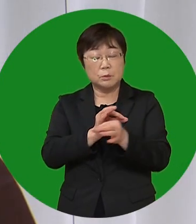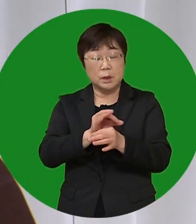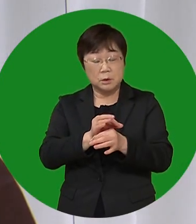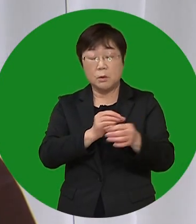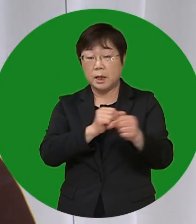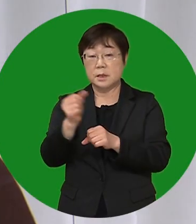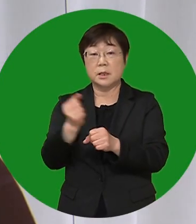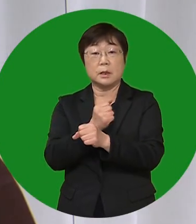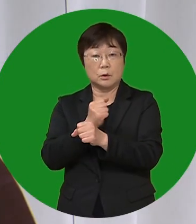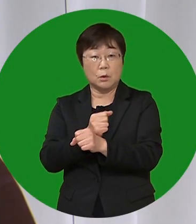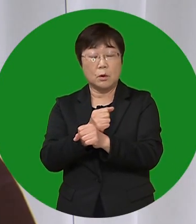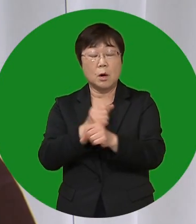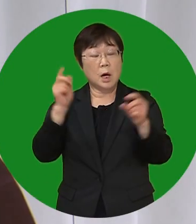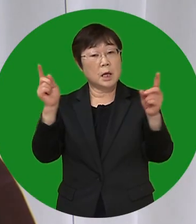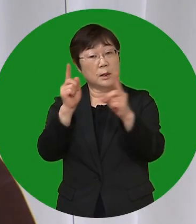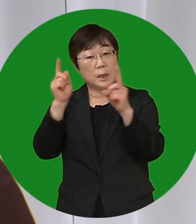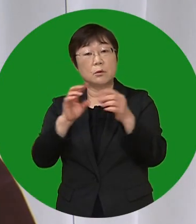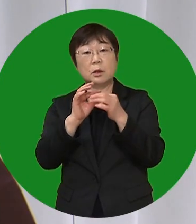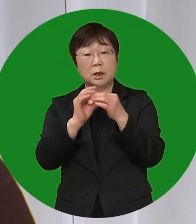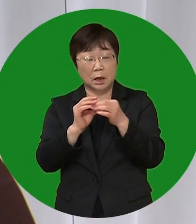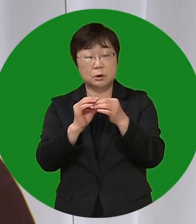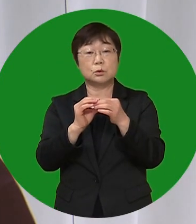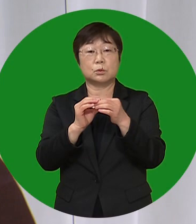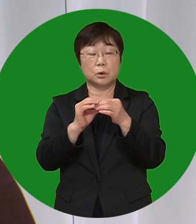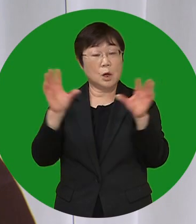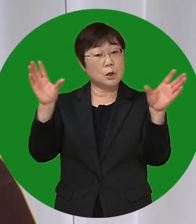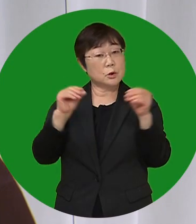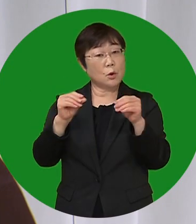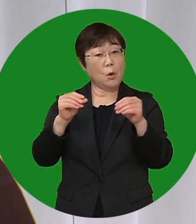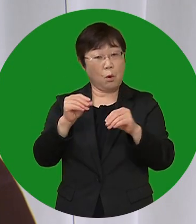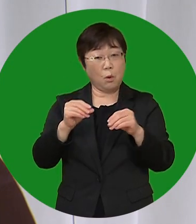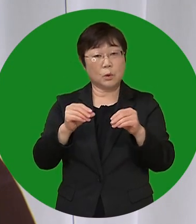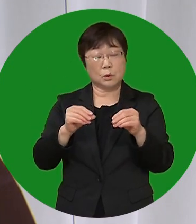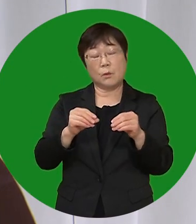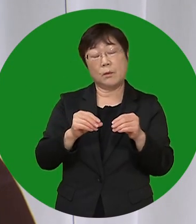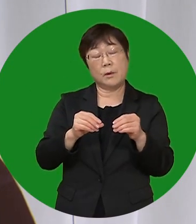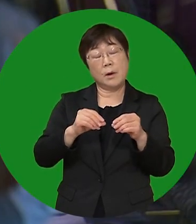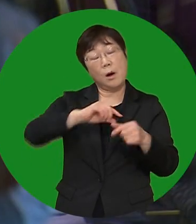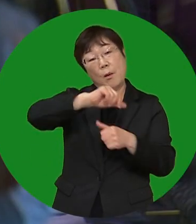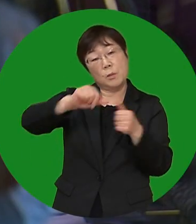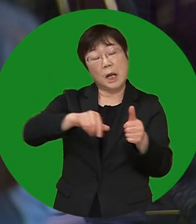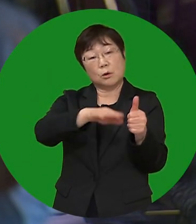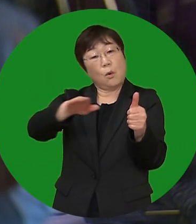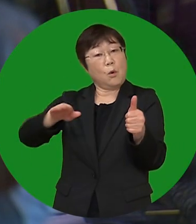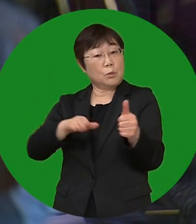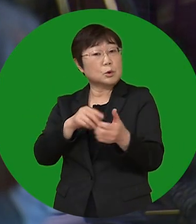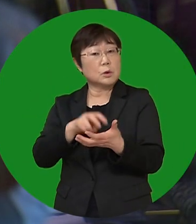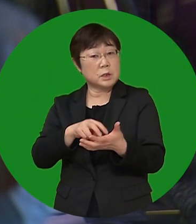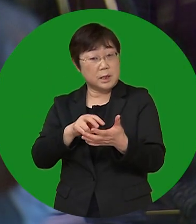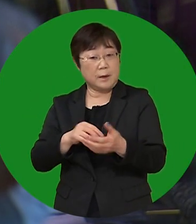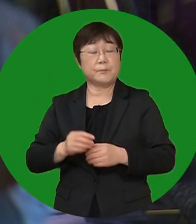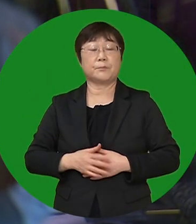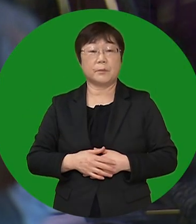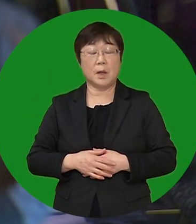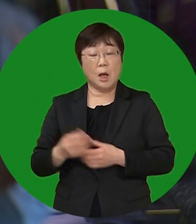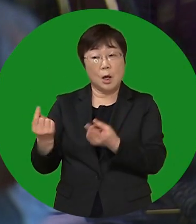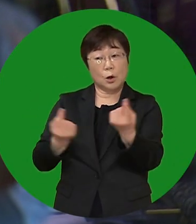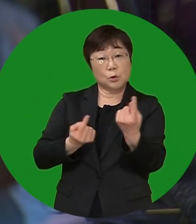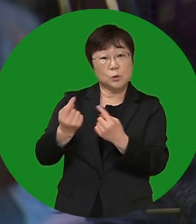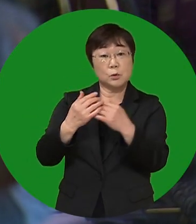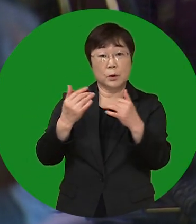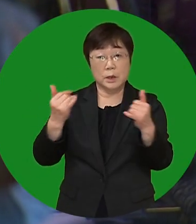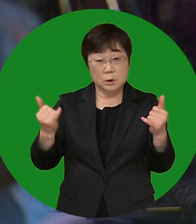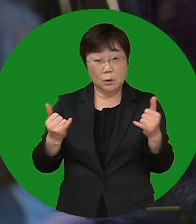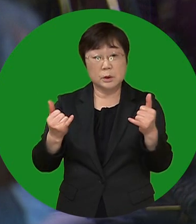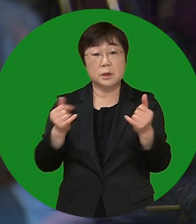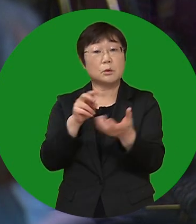産業各種イベントなどに関する様々な情報のプラットフォームとなってを取り先だけではなく訪れる様々な